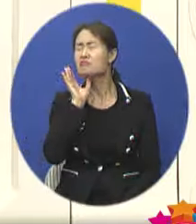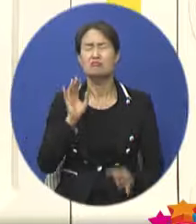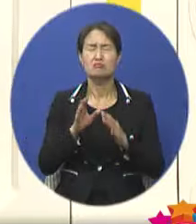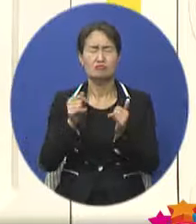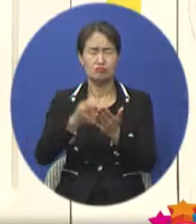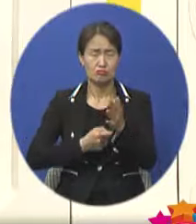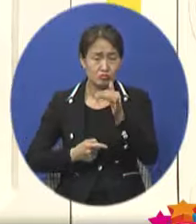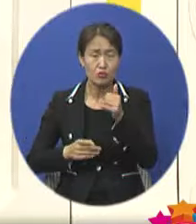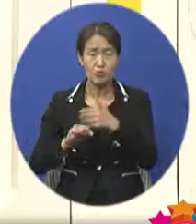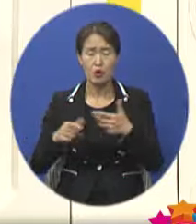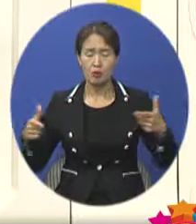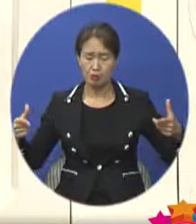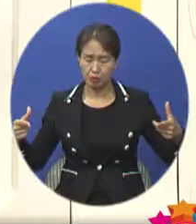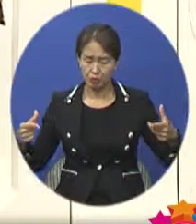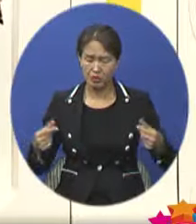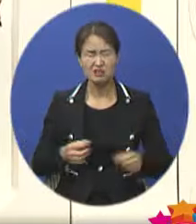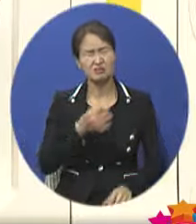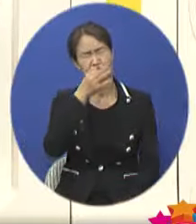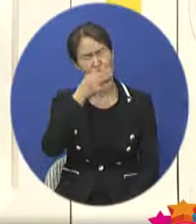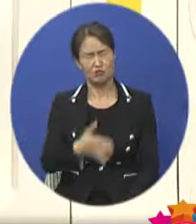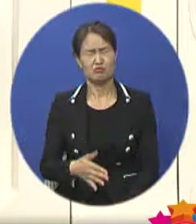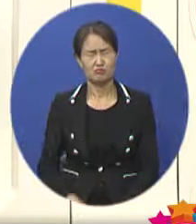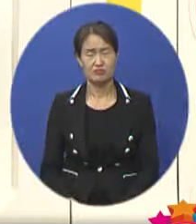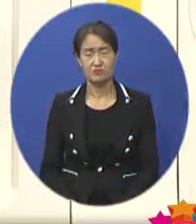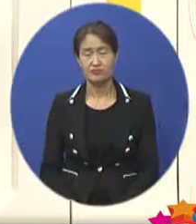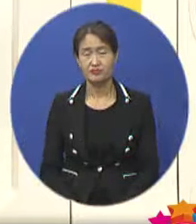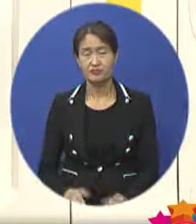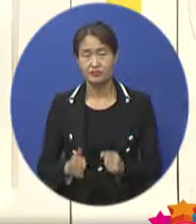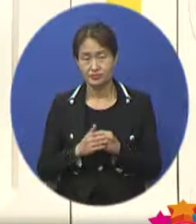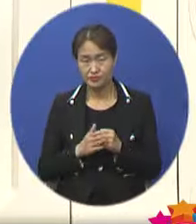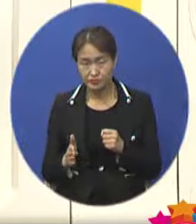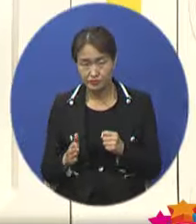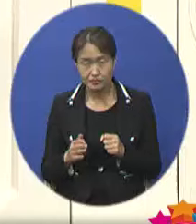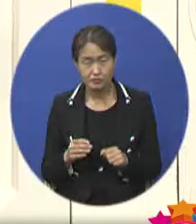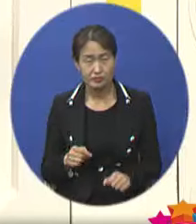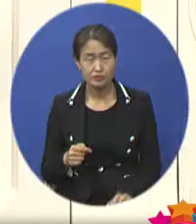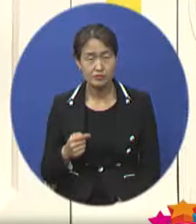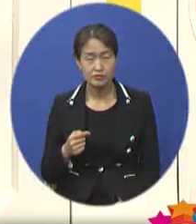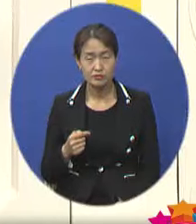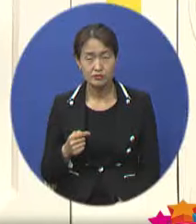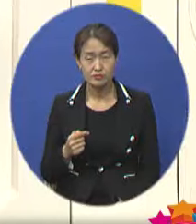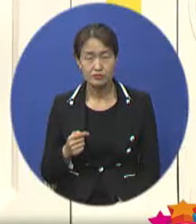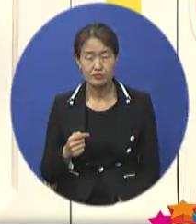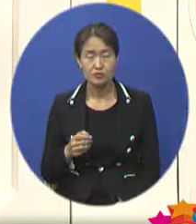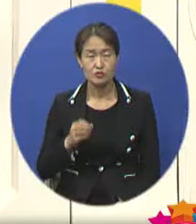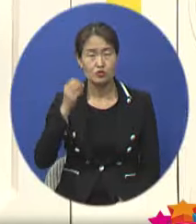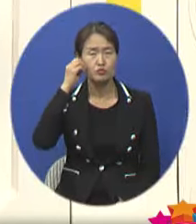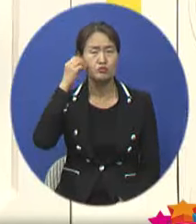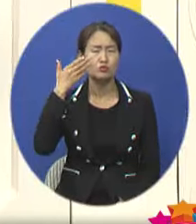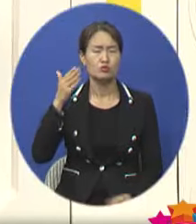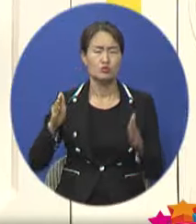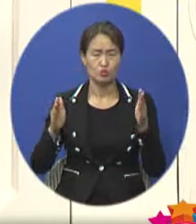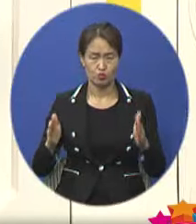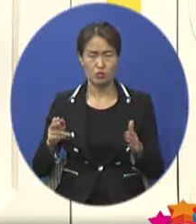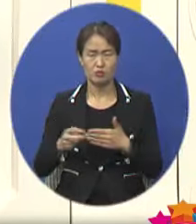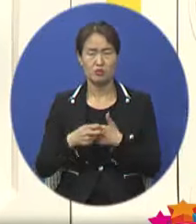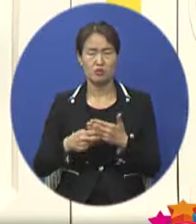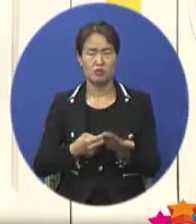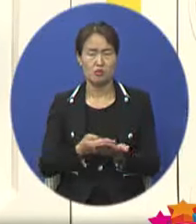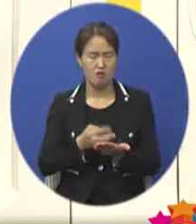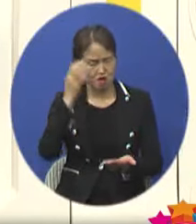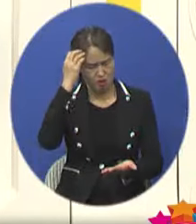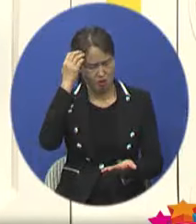늦거든요. 맞아요. 그런데 이제 95세인데 예. 한 9달 동안 계셨었어요. 그러셨구나.